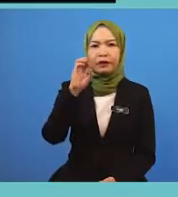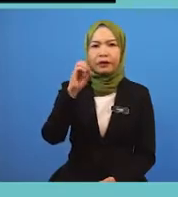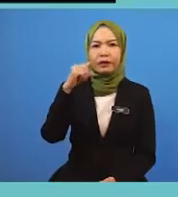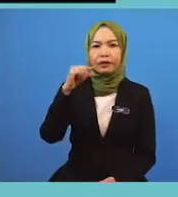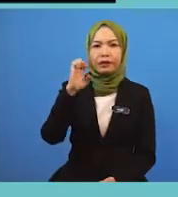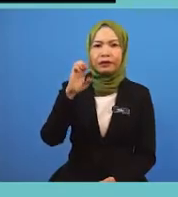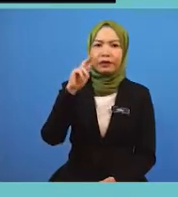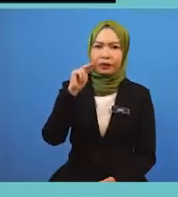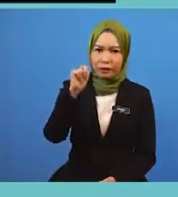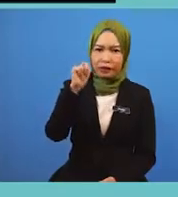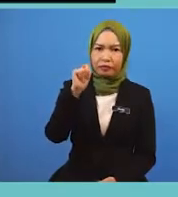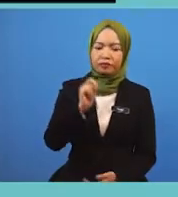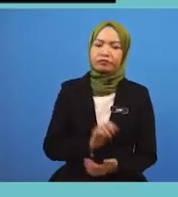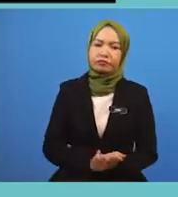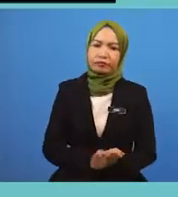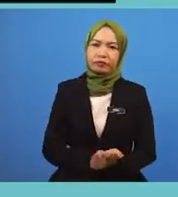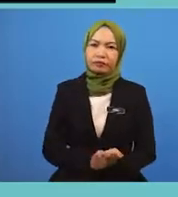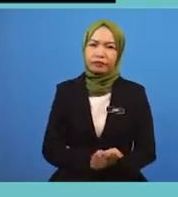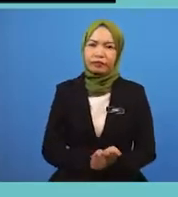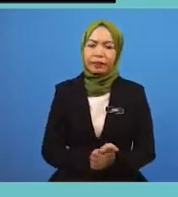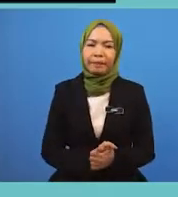asid metanoid,